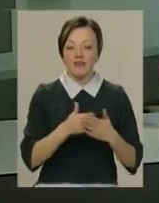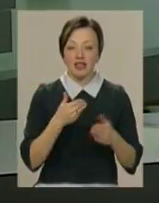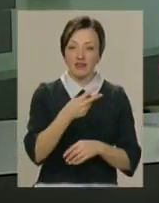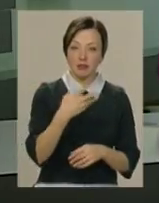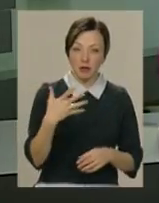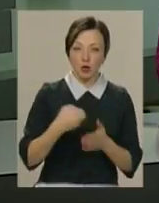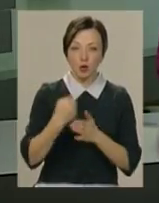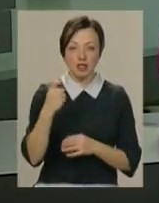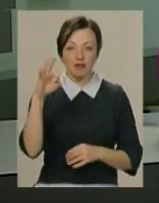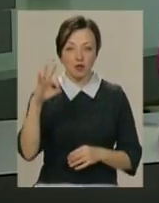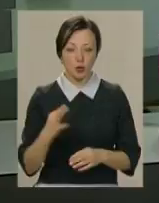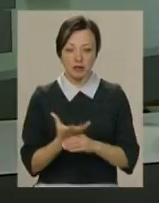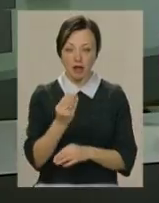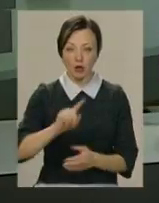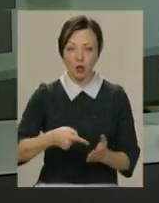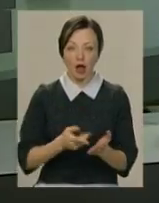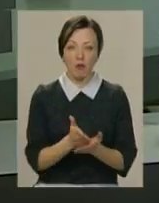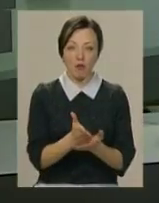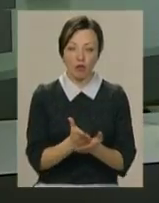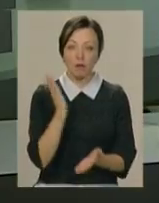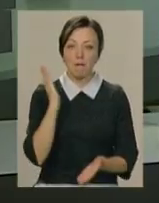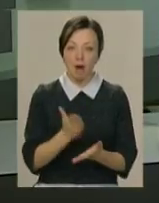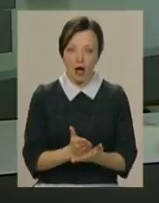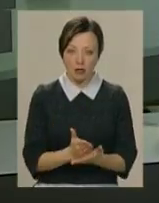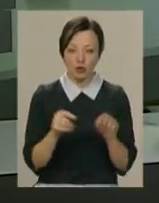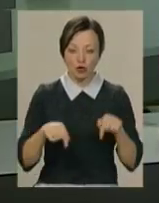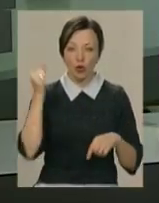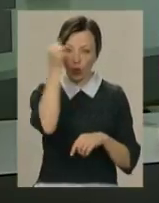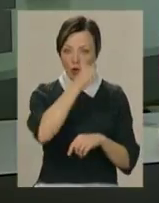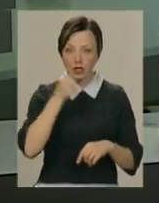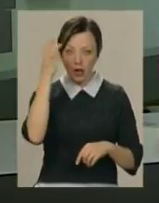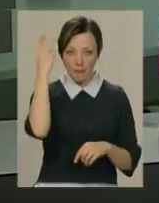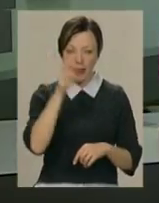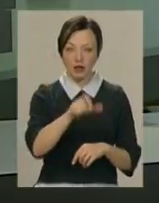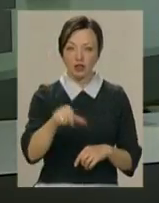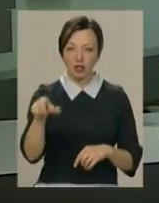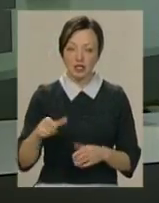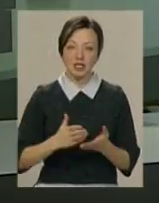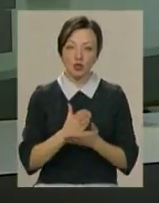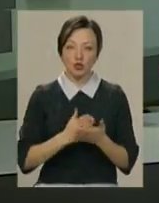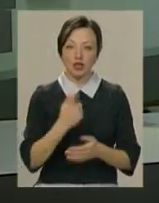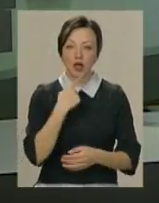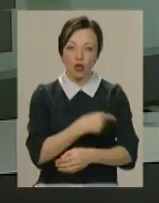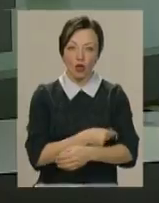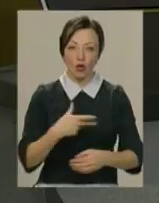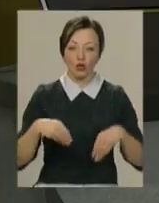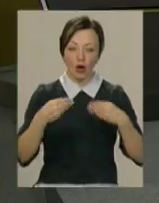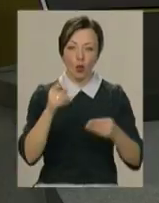до 100% на сплату комунальних послуг матимуть цьогоріч і хмельничани, заслужені донори